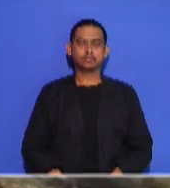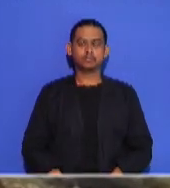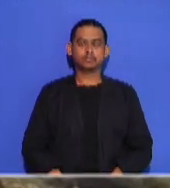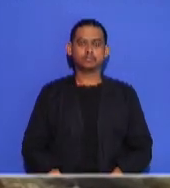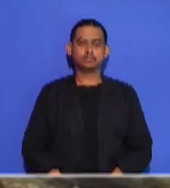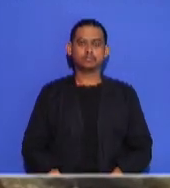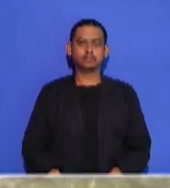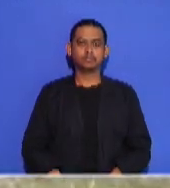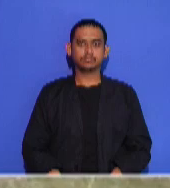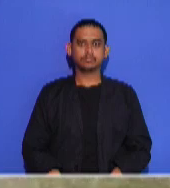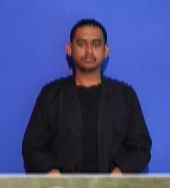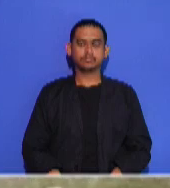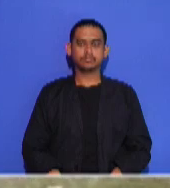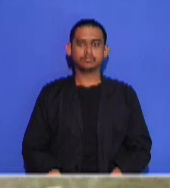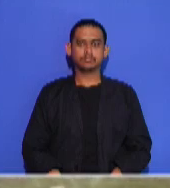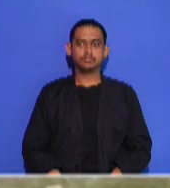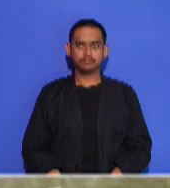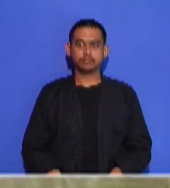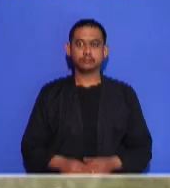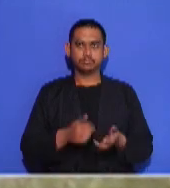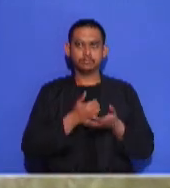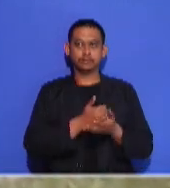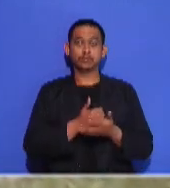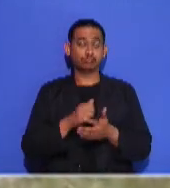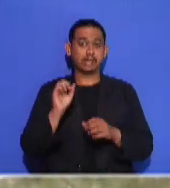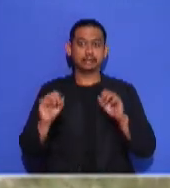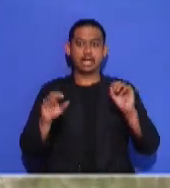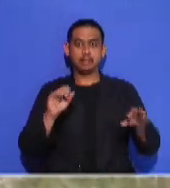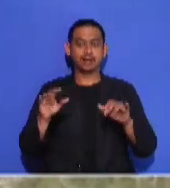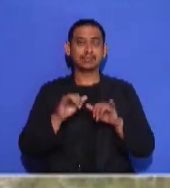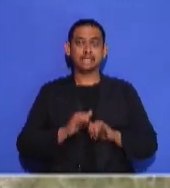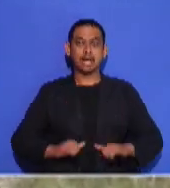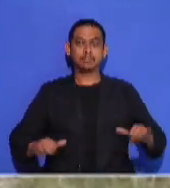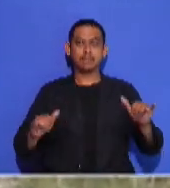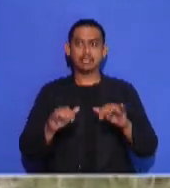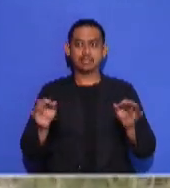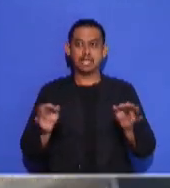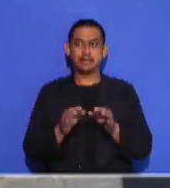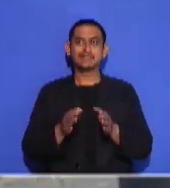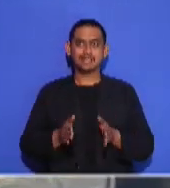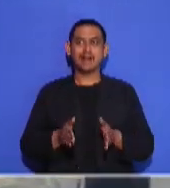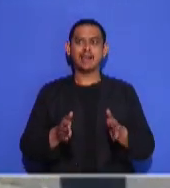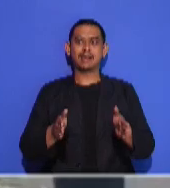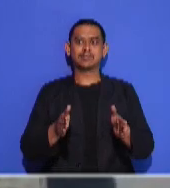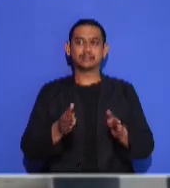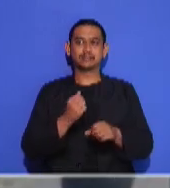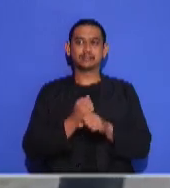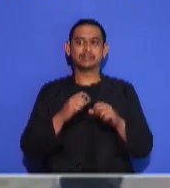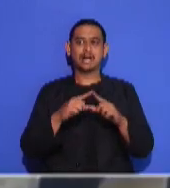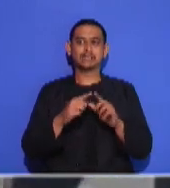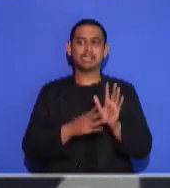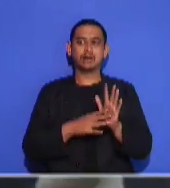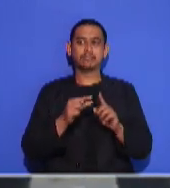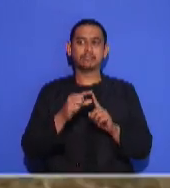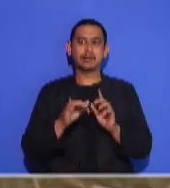tanaman gotongroyong pembersihan sampah secara Mal dilakukan di sepanjang tepi jalan kawasan Mejing Kidul kalelurahan Ambar Ketawang kapenwon